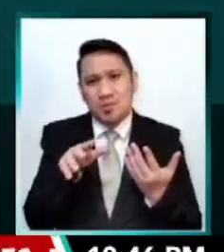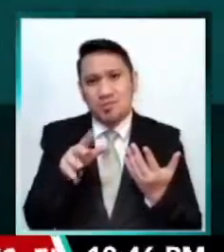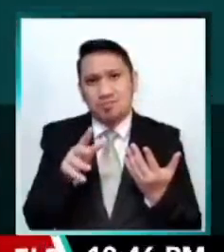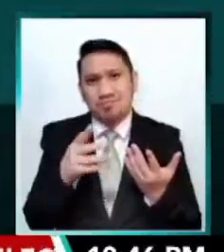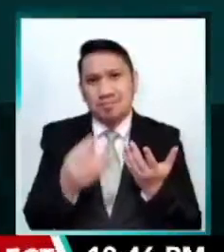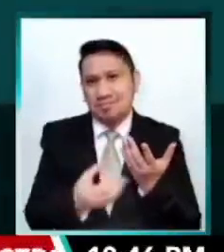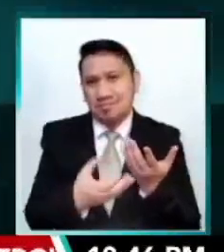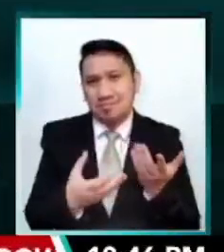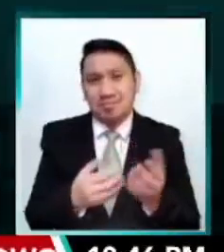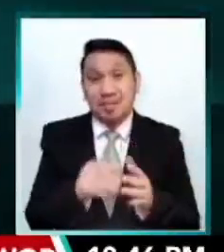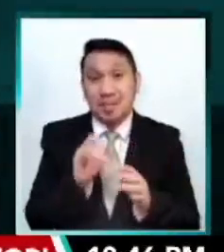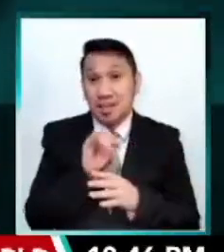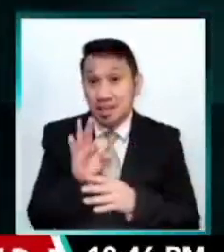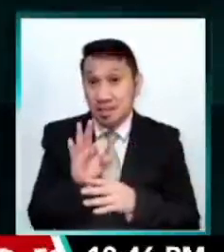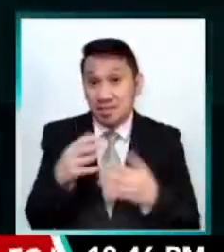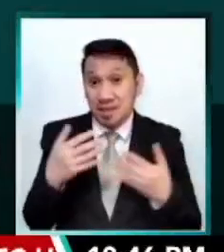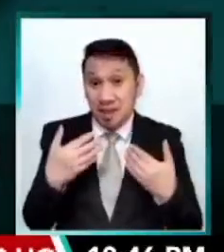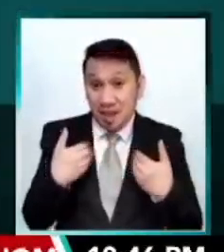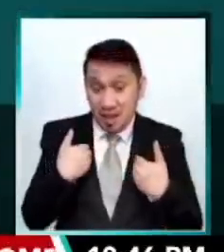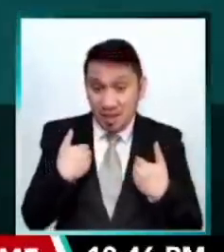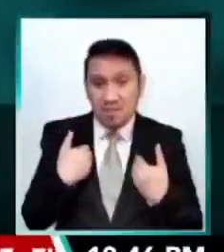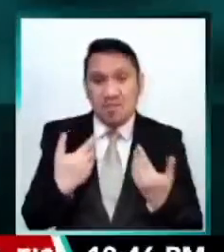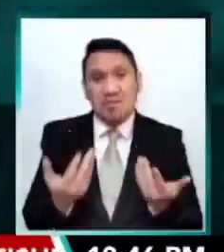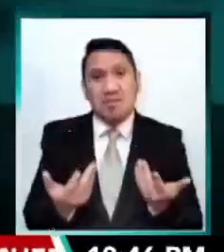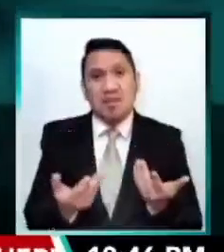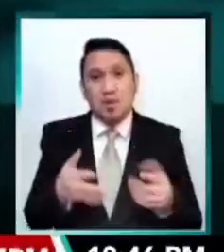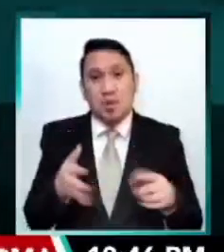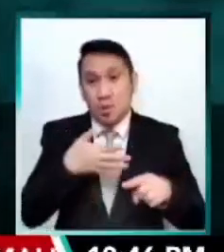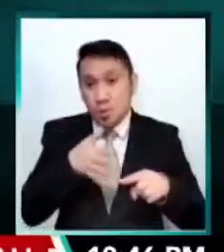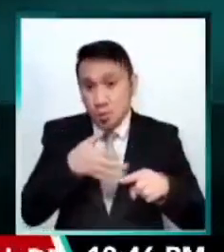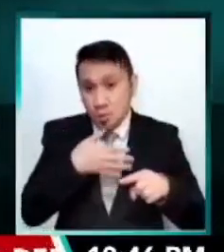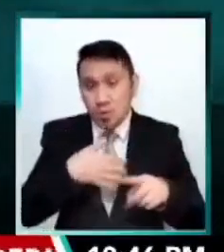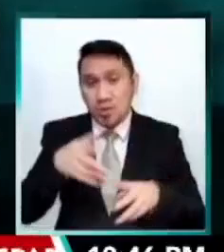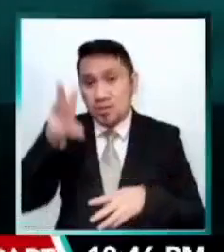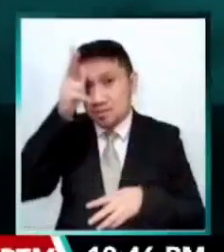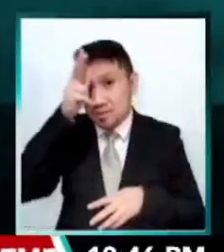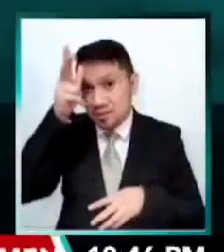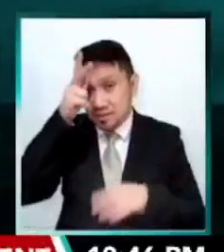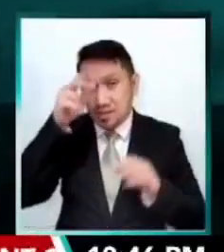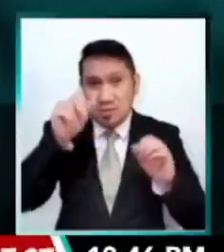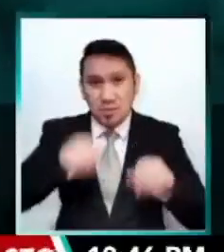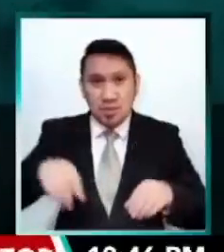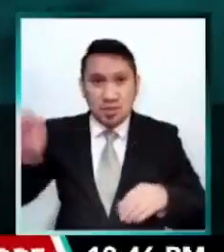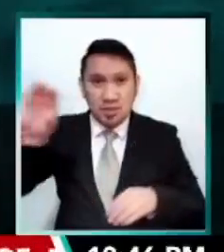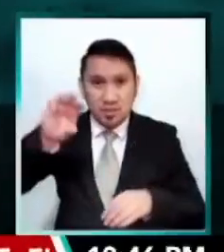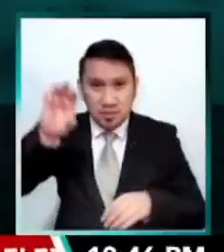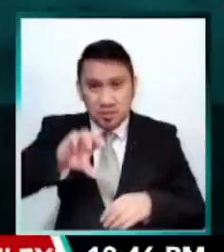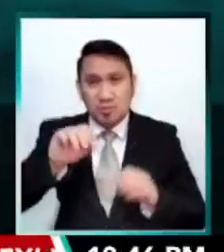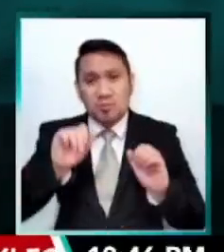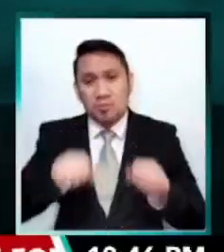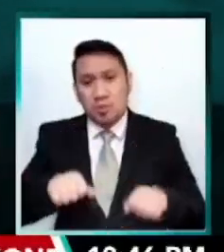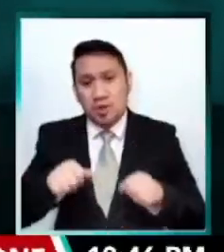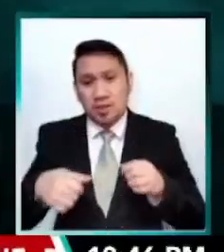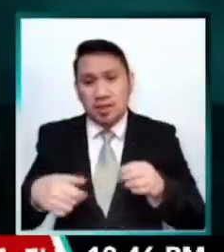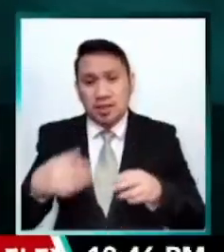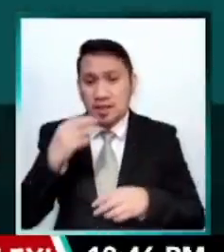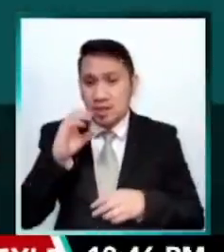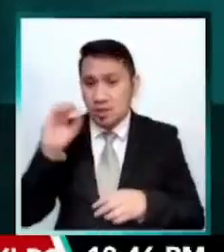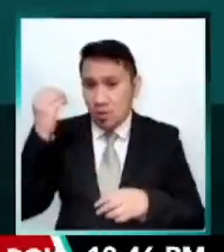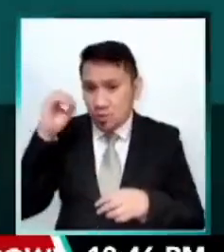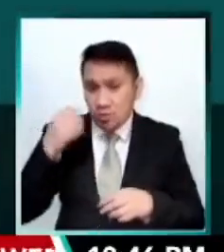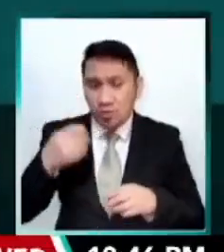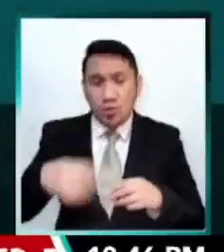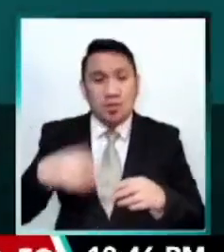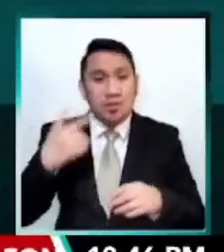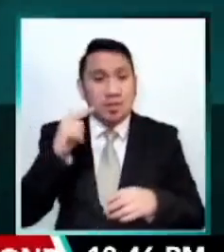Kung mayroon namang inihaw na manok, pagpira-pirasuhin ito, lagyan ng seasonings tulad ng spring onions, pickles, asin, paminta at